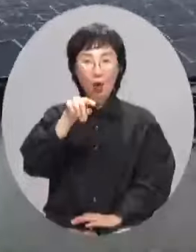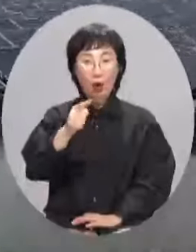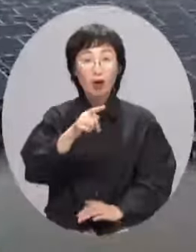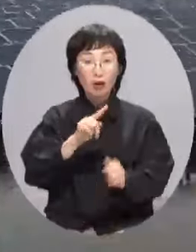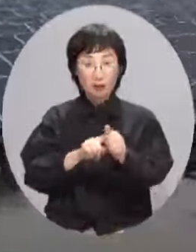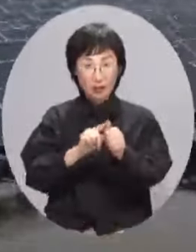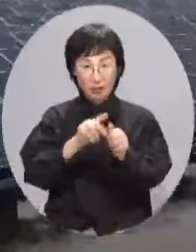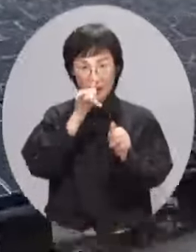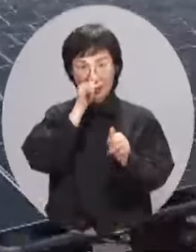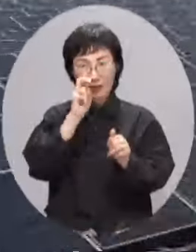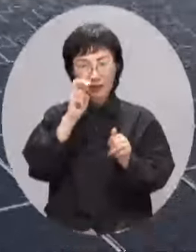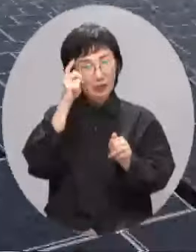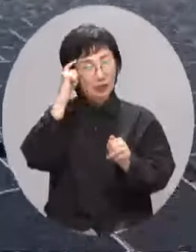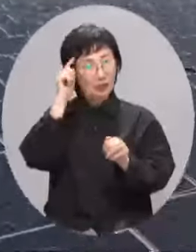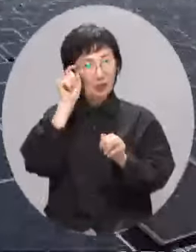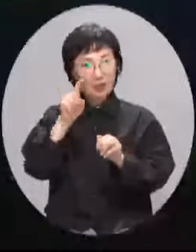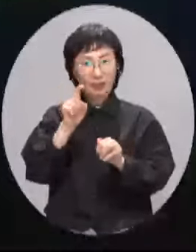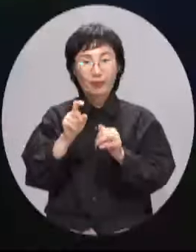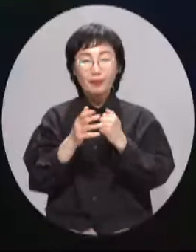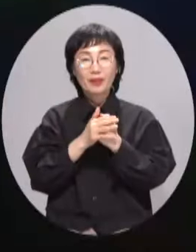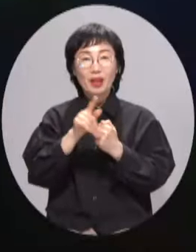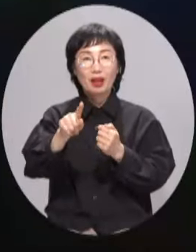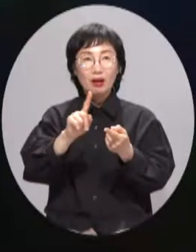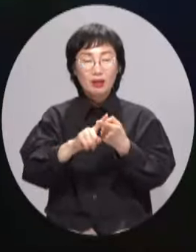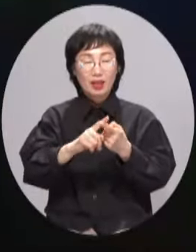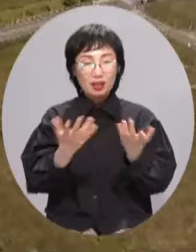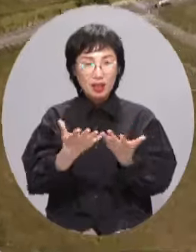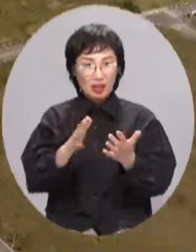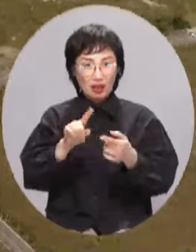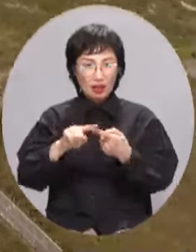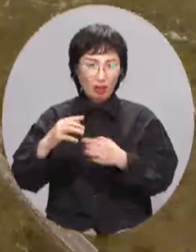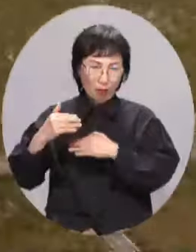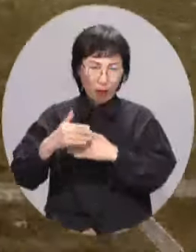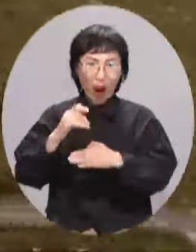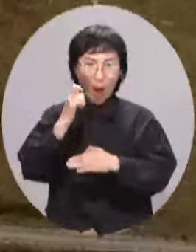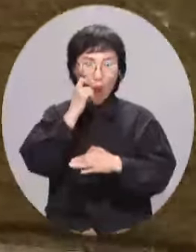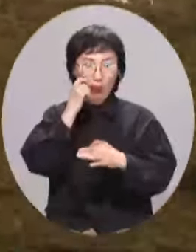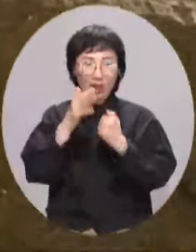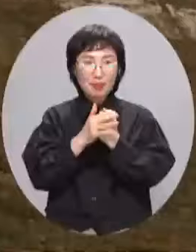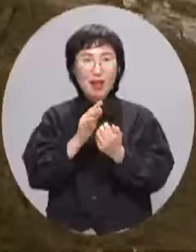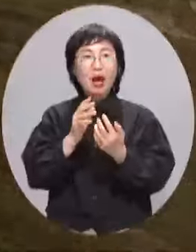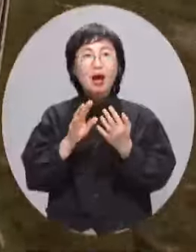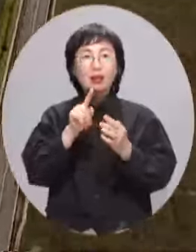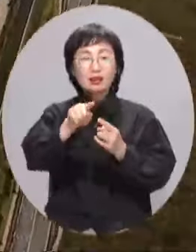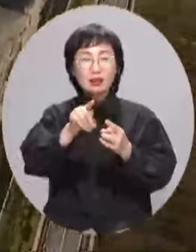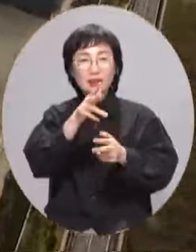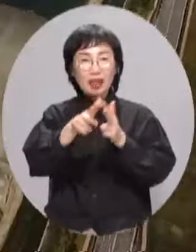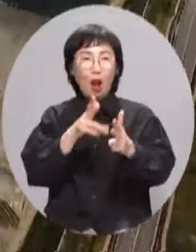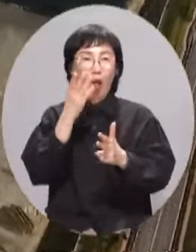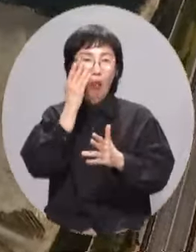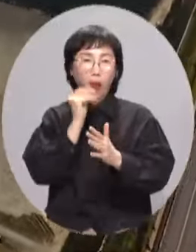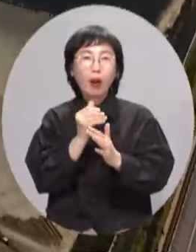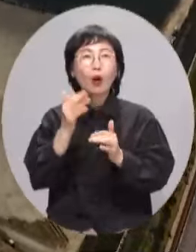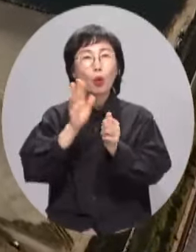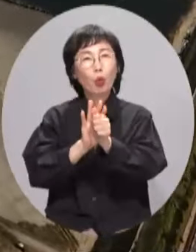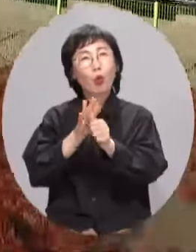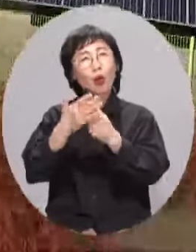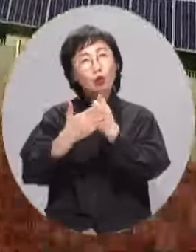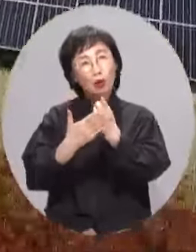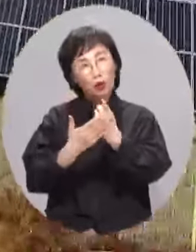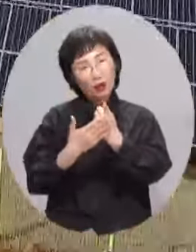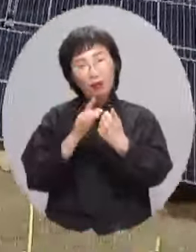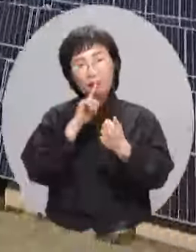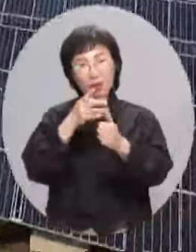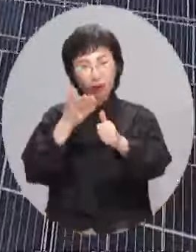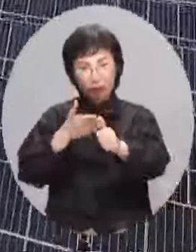수상태양광 사업이 환경민원 등으로 속도를 내지 못하자 사업에 물골을 터 달라며 2020년 가을 로비 자금을 건낸